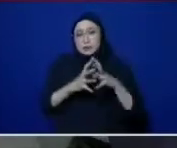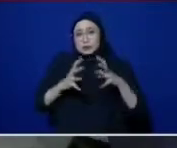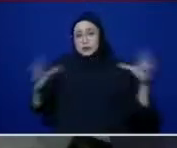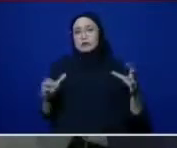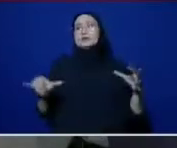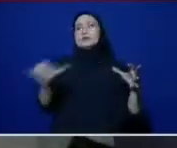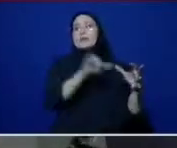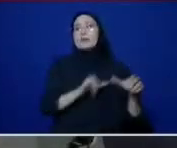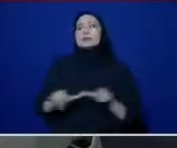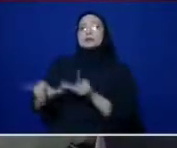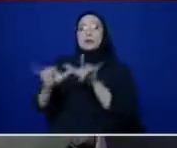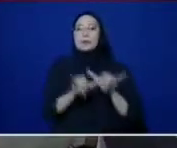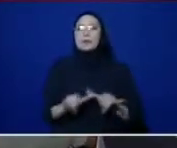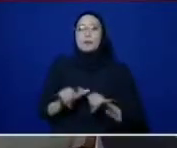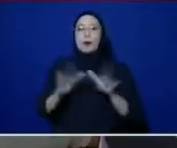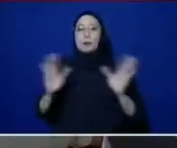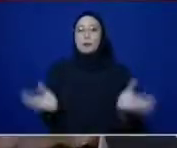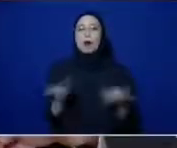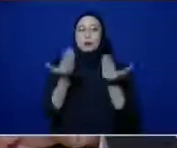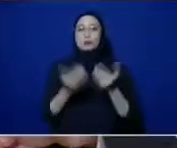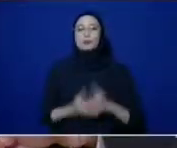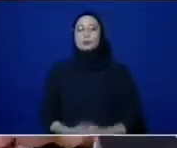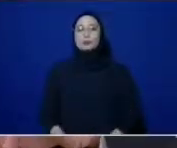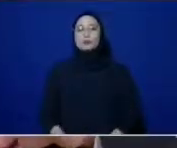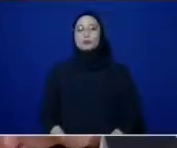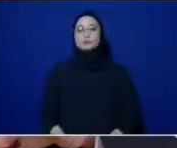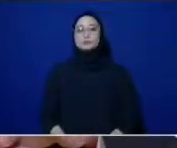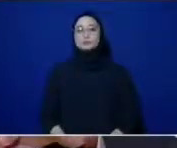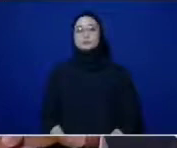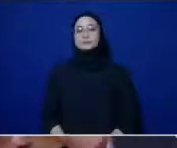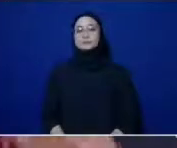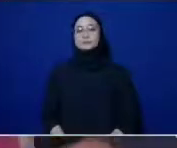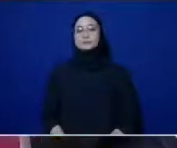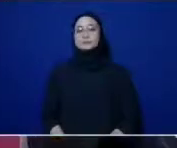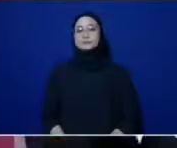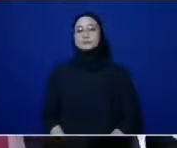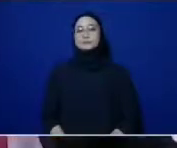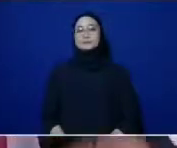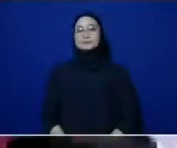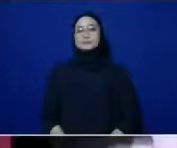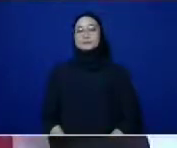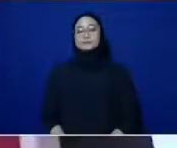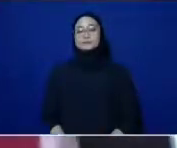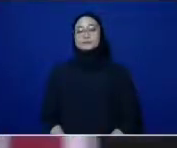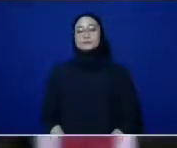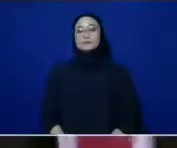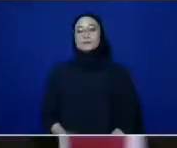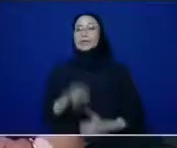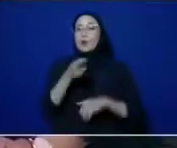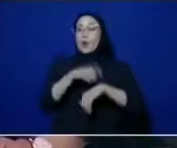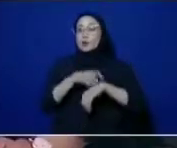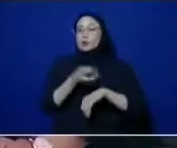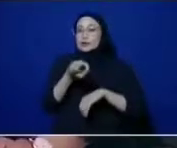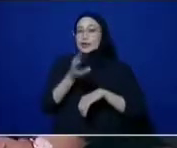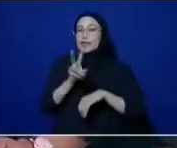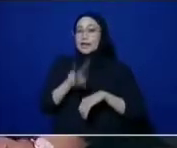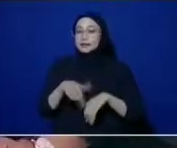bangun bersama-sama. Kita bangun bersama-sama. Baik. Silakan, Prabowo, masih ada sedikit lagi. Makan, Pak. Sedikit lagi,